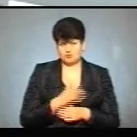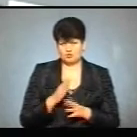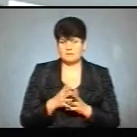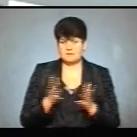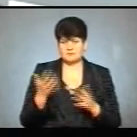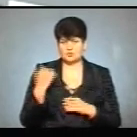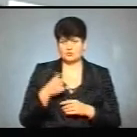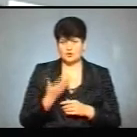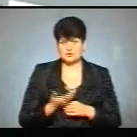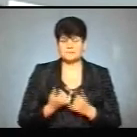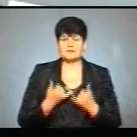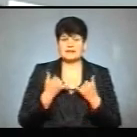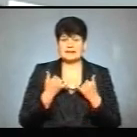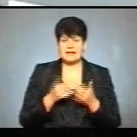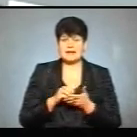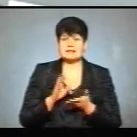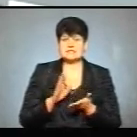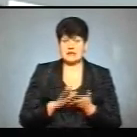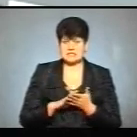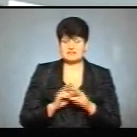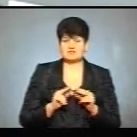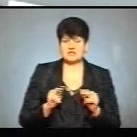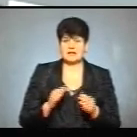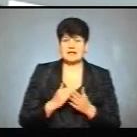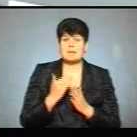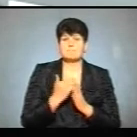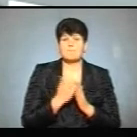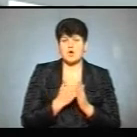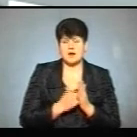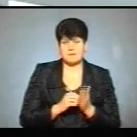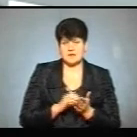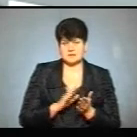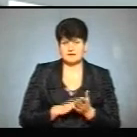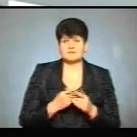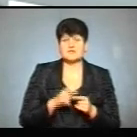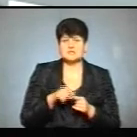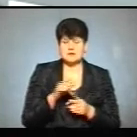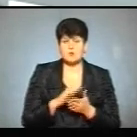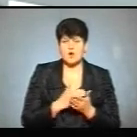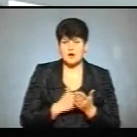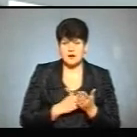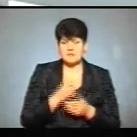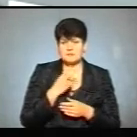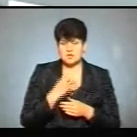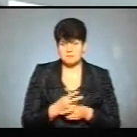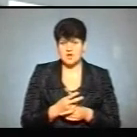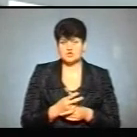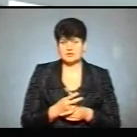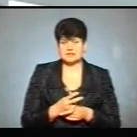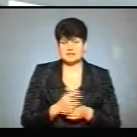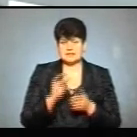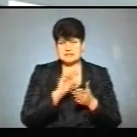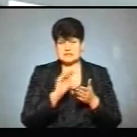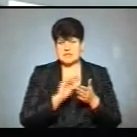минулого року. Ой, для реєстрації вчителя є програма реєстрації. І в цій програмі реєстрації передбачено певні